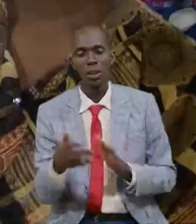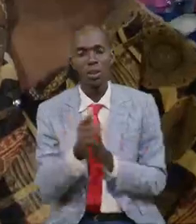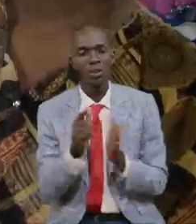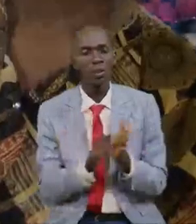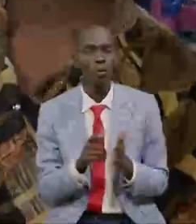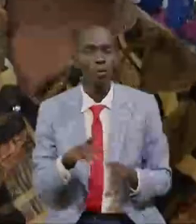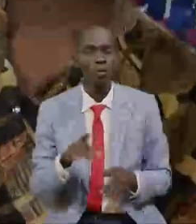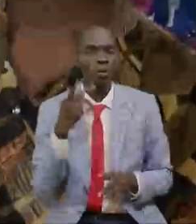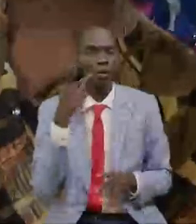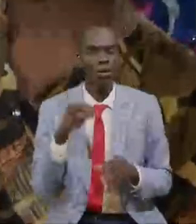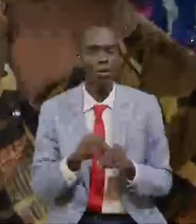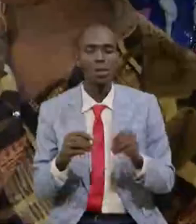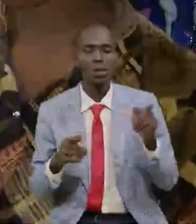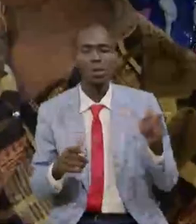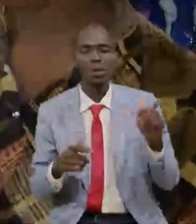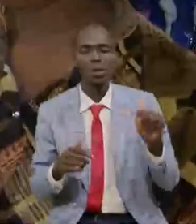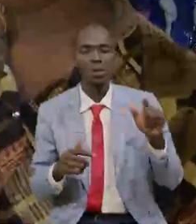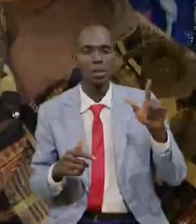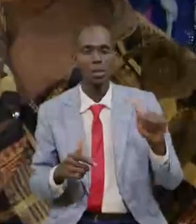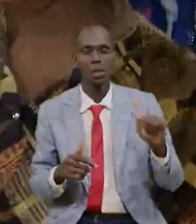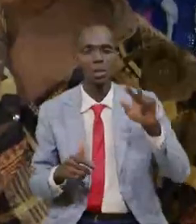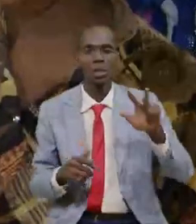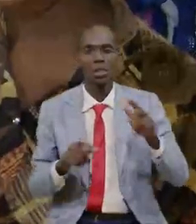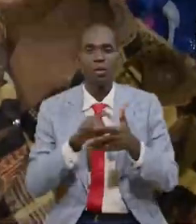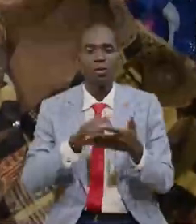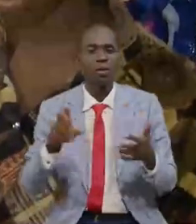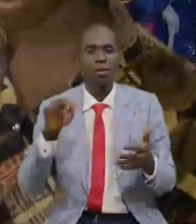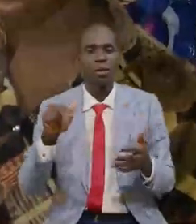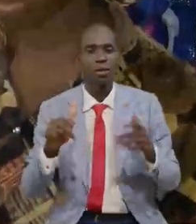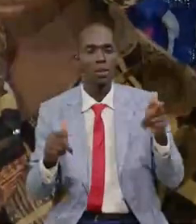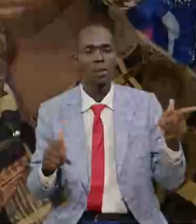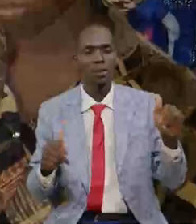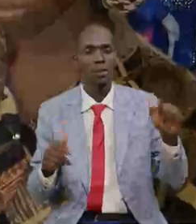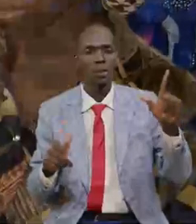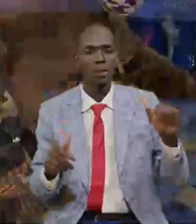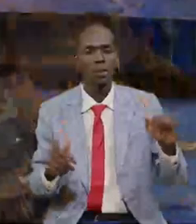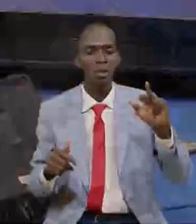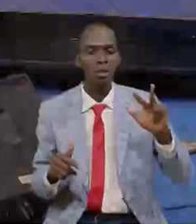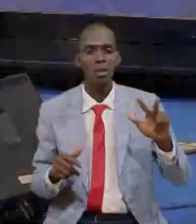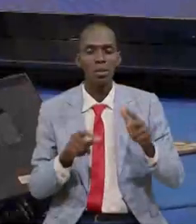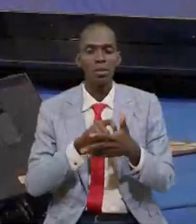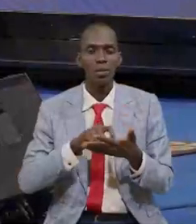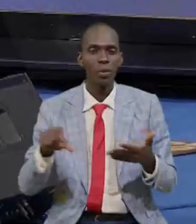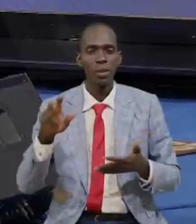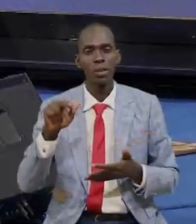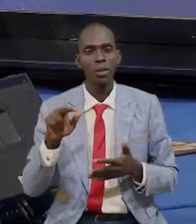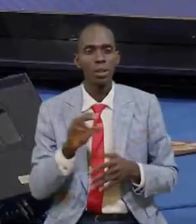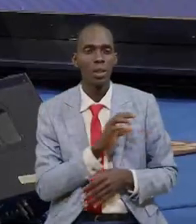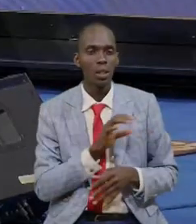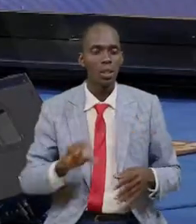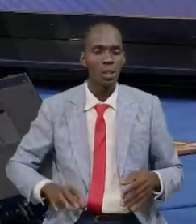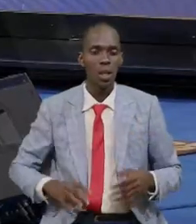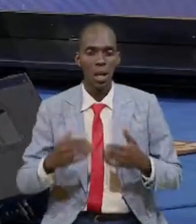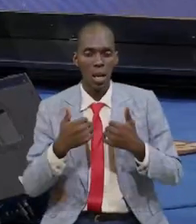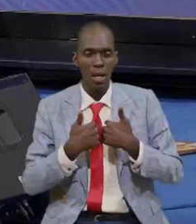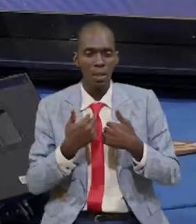de la loi morte. Nous allons aux Galates. Galates 3, verset 13. Christ nous